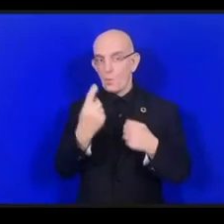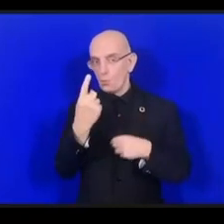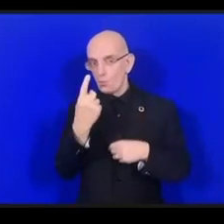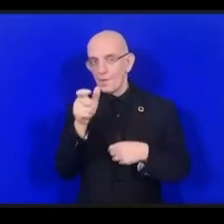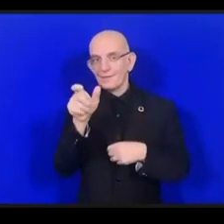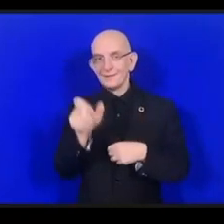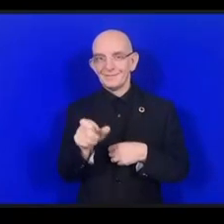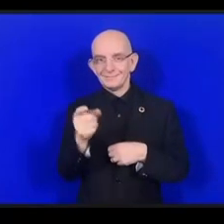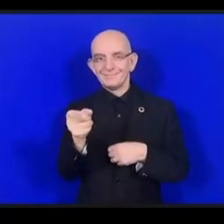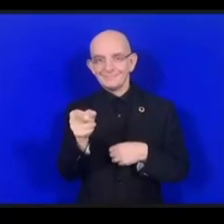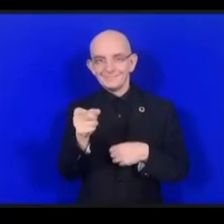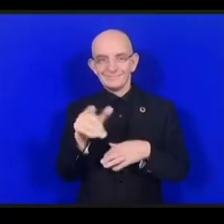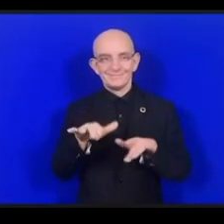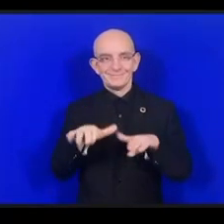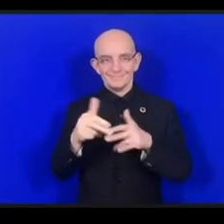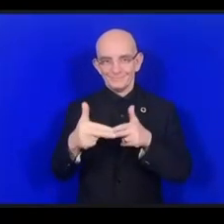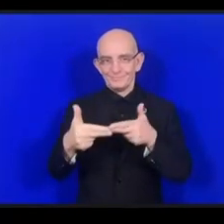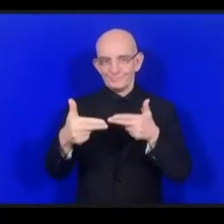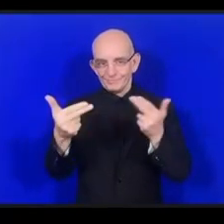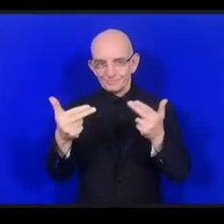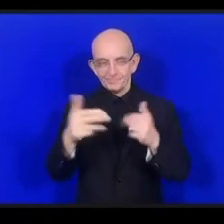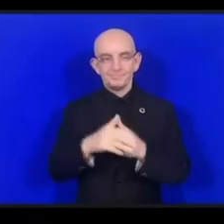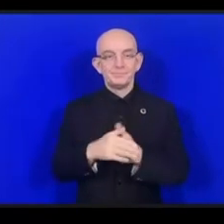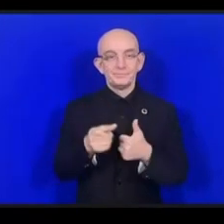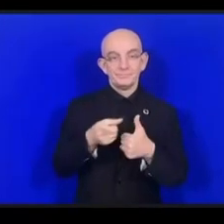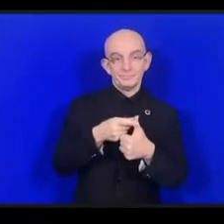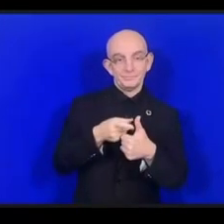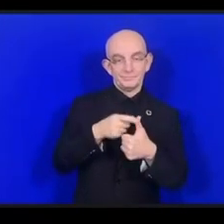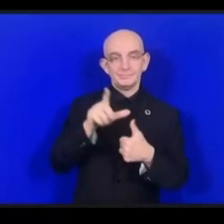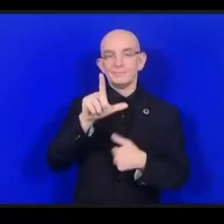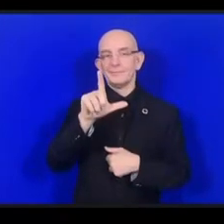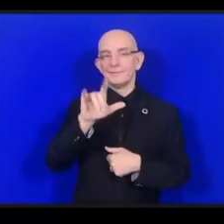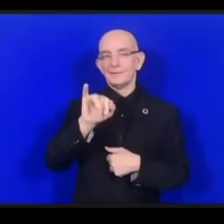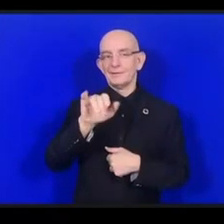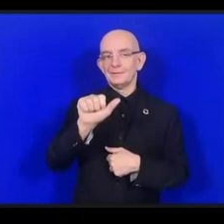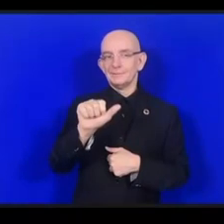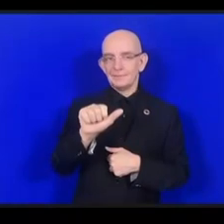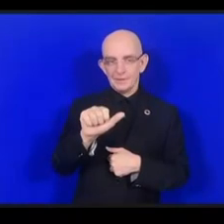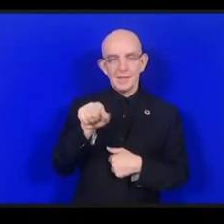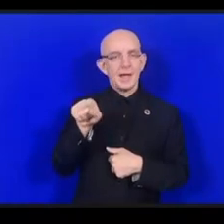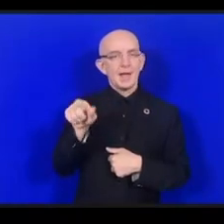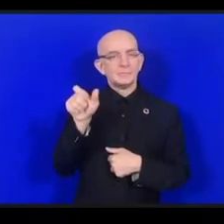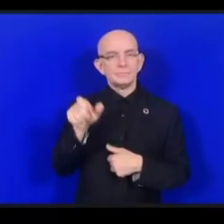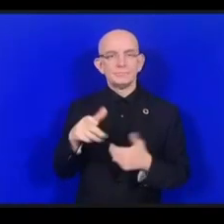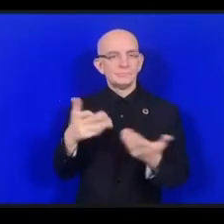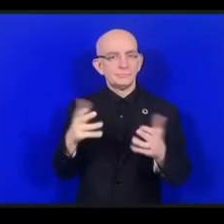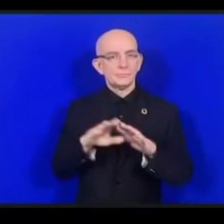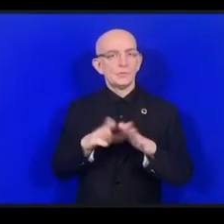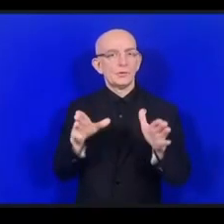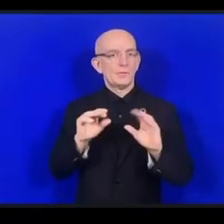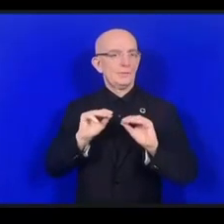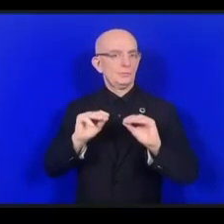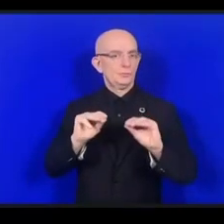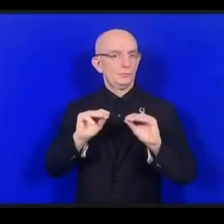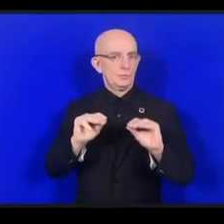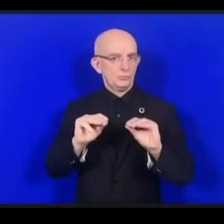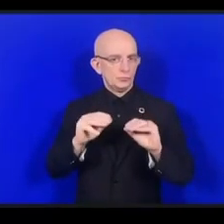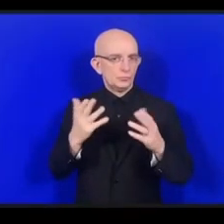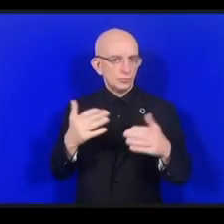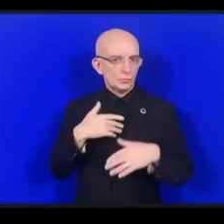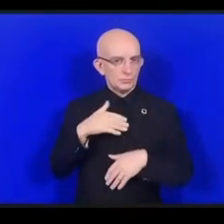Open Educational Resources。 我想问问她这样的一个问题，我们如何确保在数字时代确保人